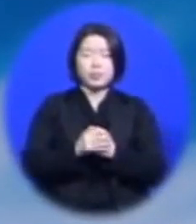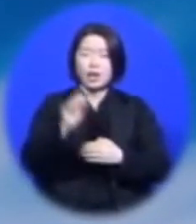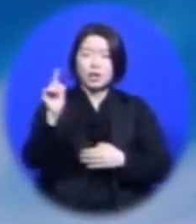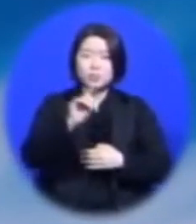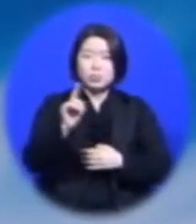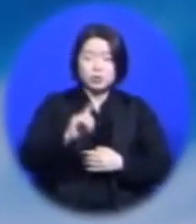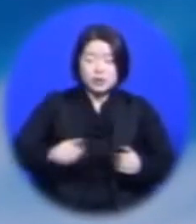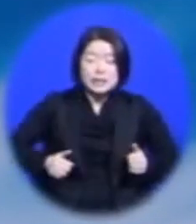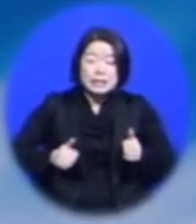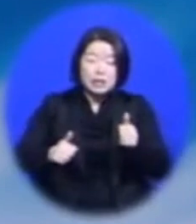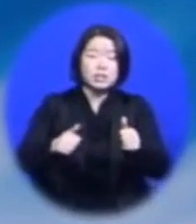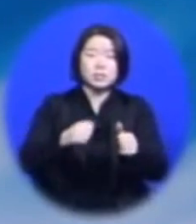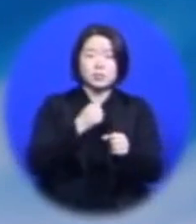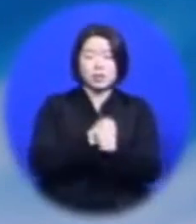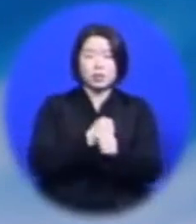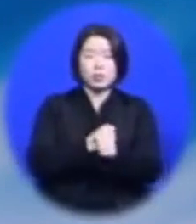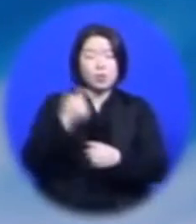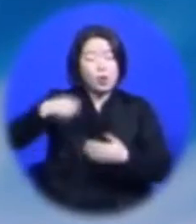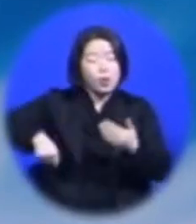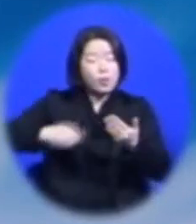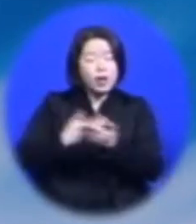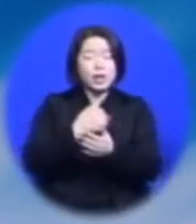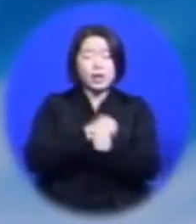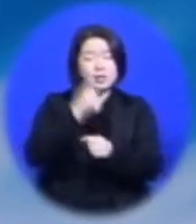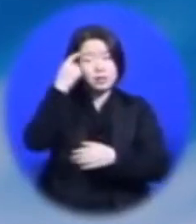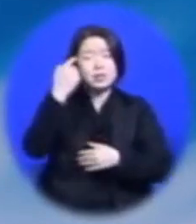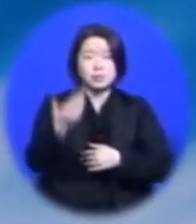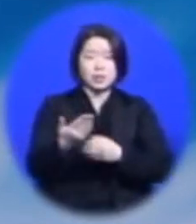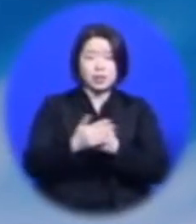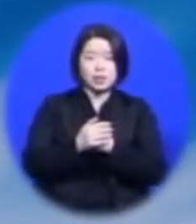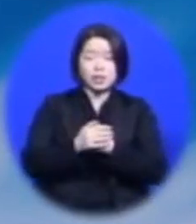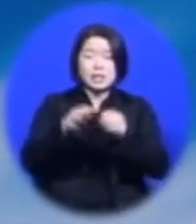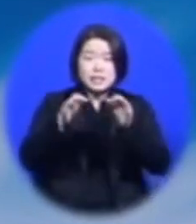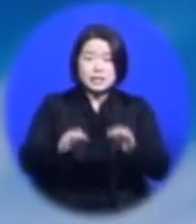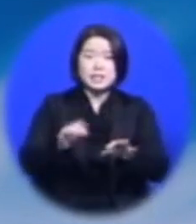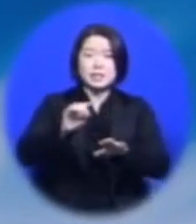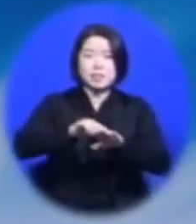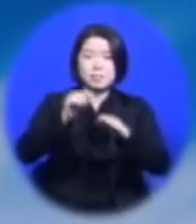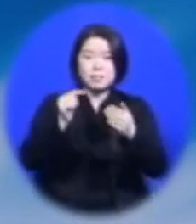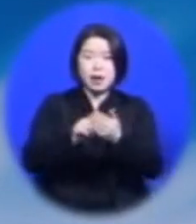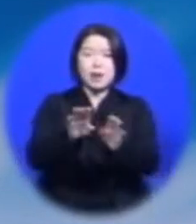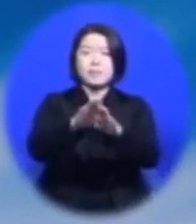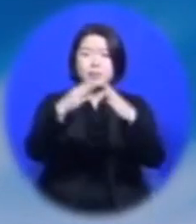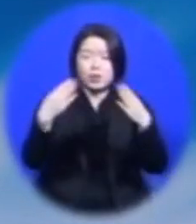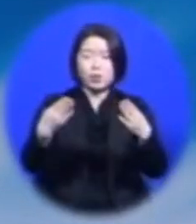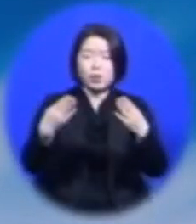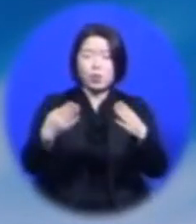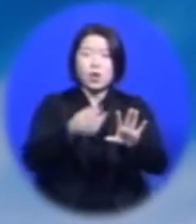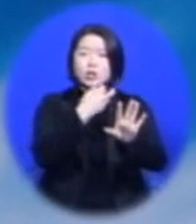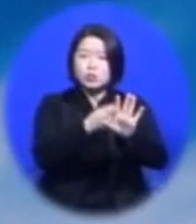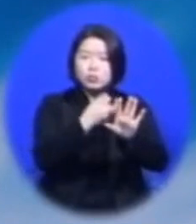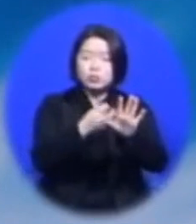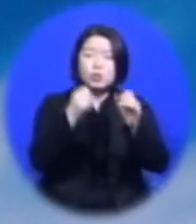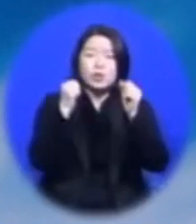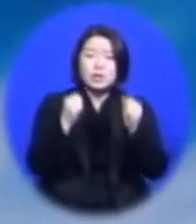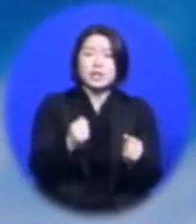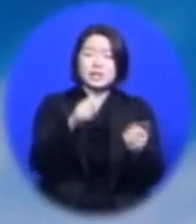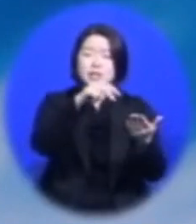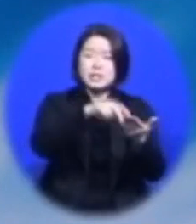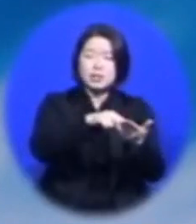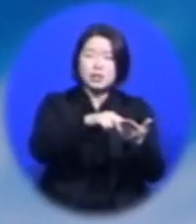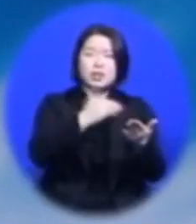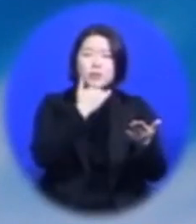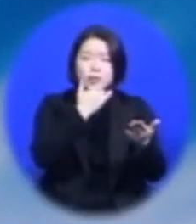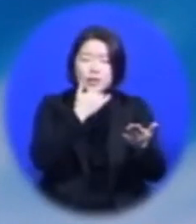무엇이 열심을 내고 회개하는 거지요? 이제는 마음을 열고 예수님을 문을 두드리고만 계시지